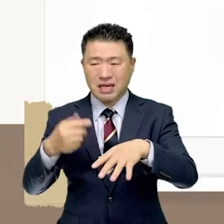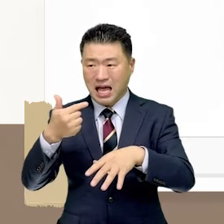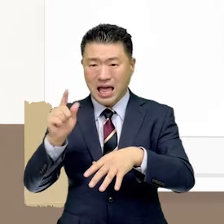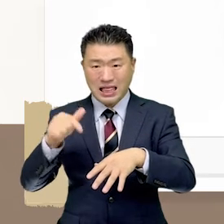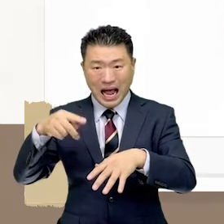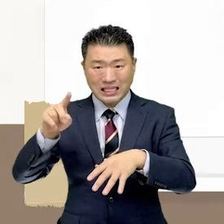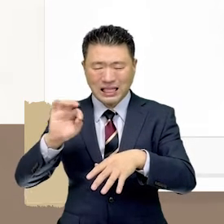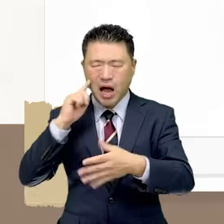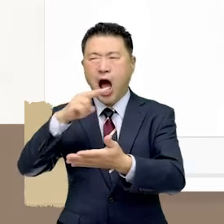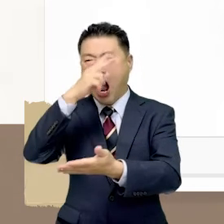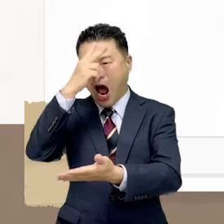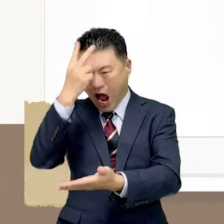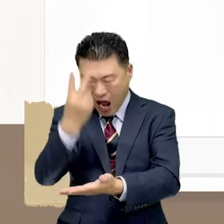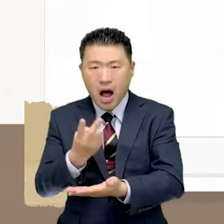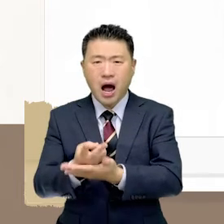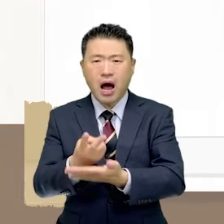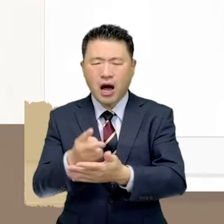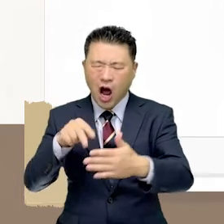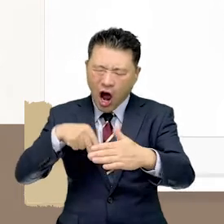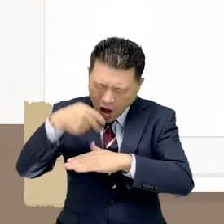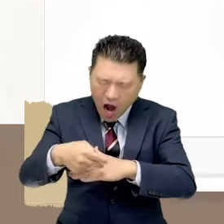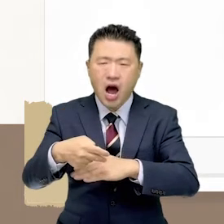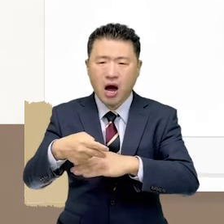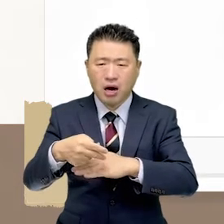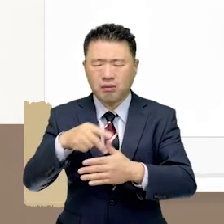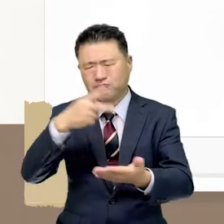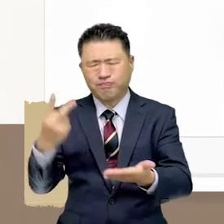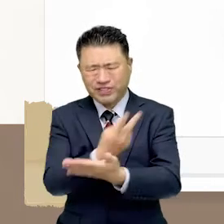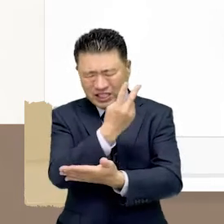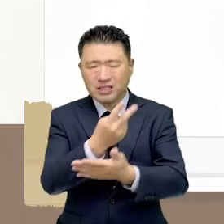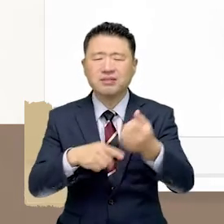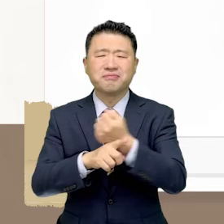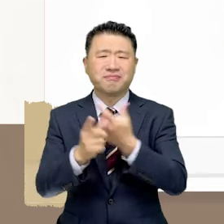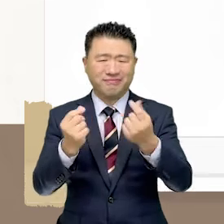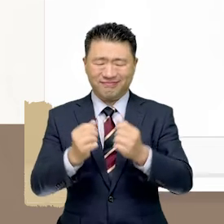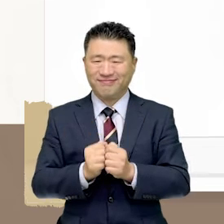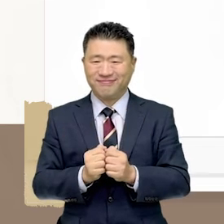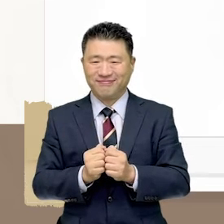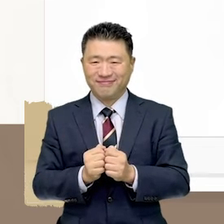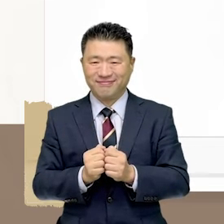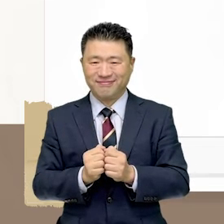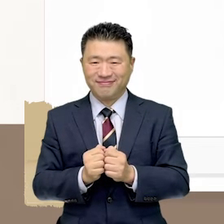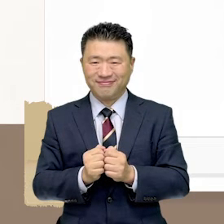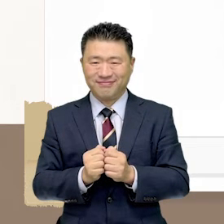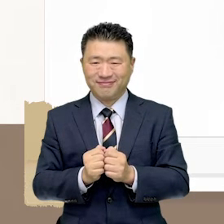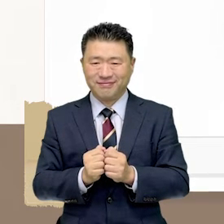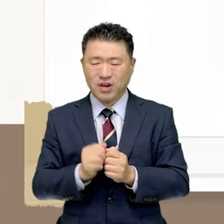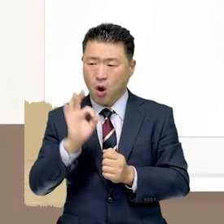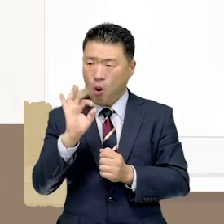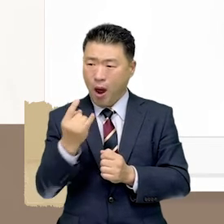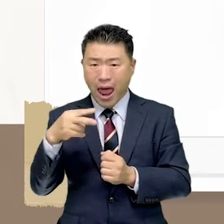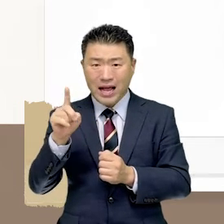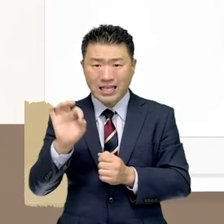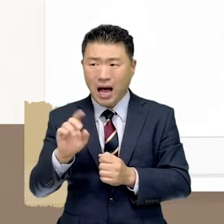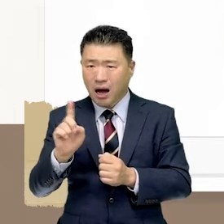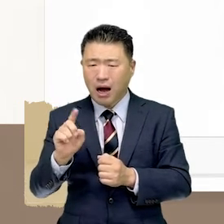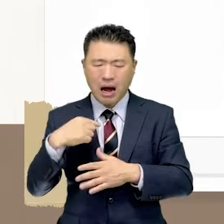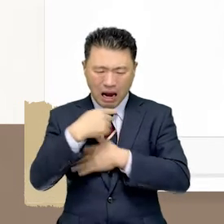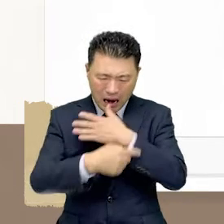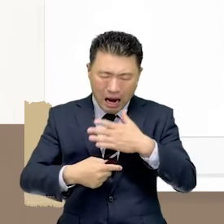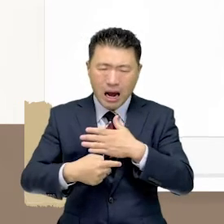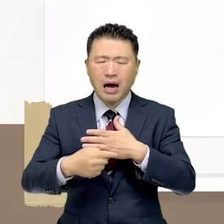높은 곳에서 떨어지거나 걸려 넘어지고 미끄러져 넘어져 다치는 산업재해입니다. 외상은 사고로 인해